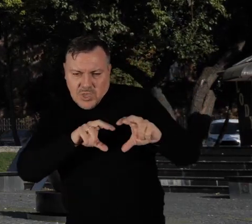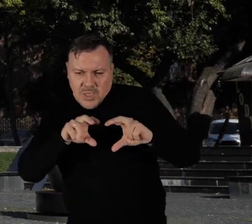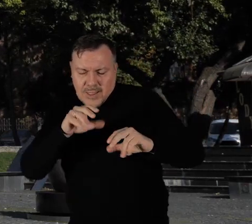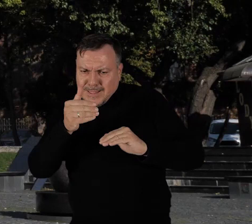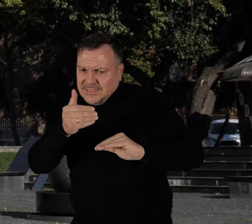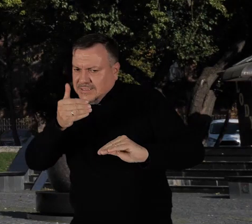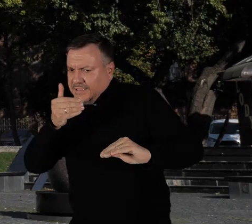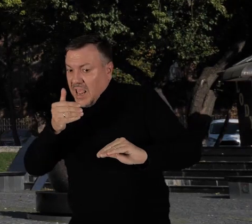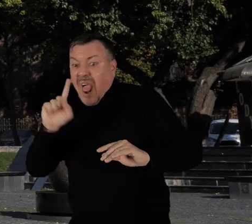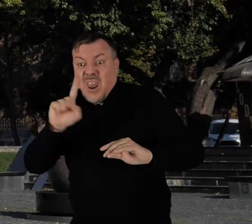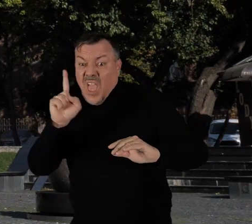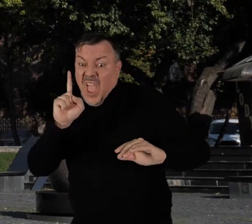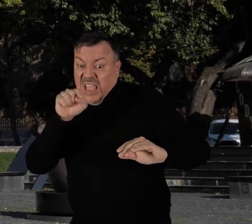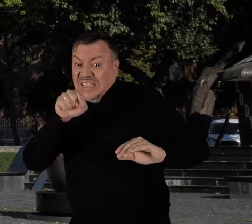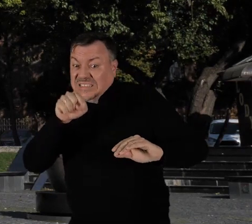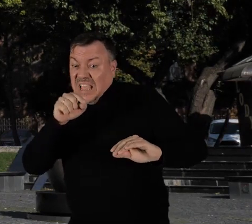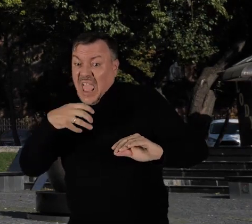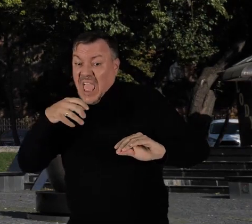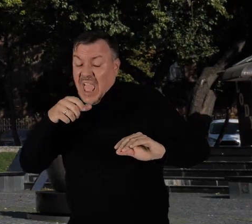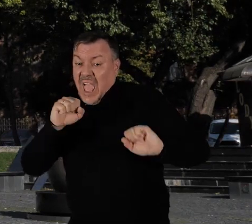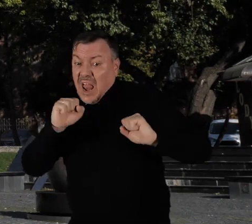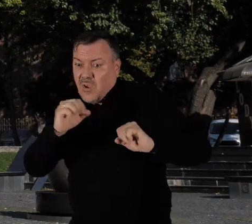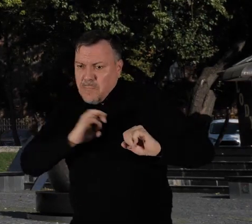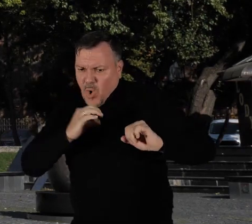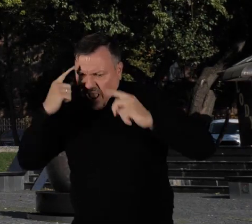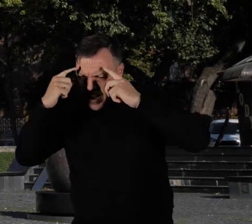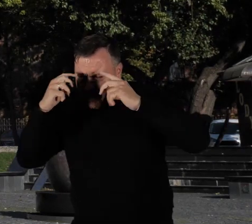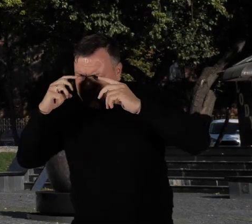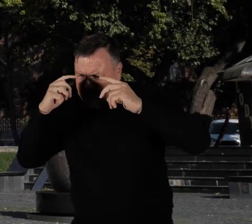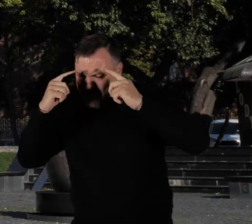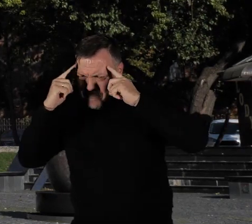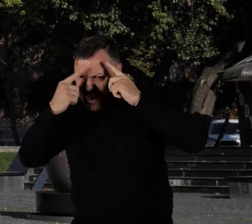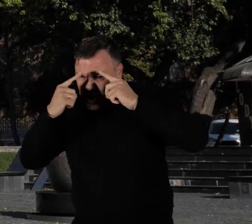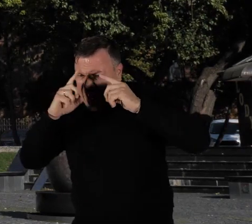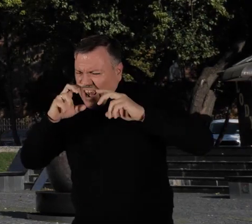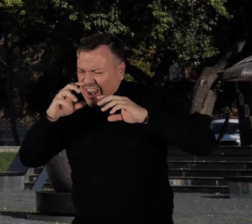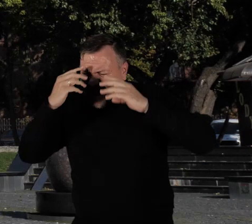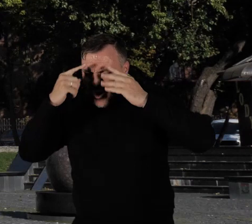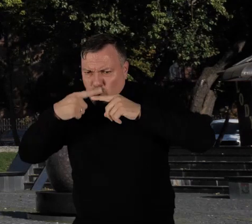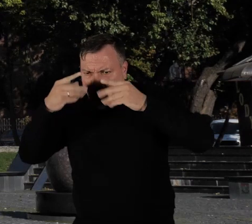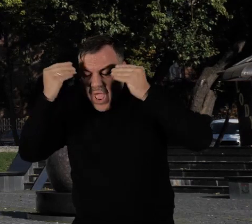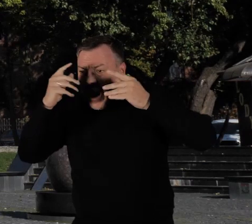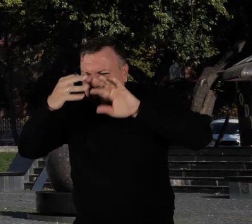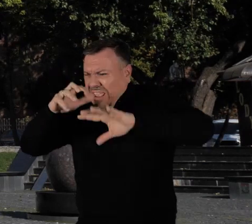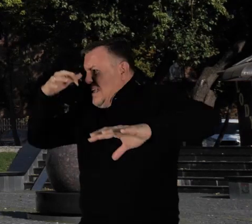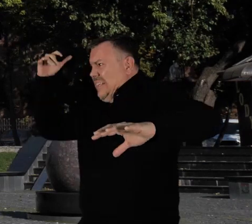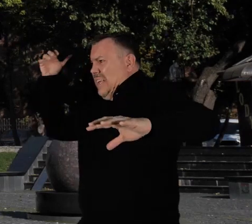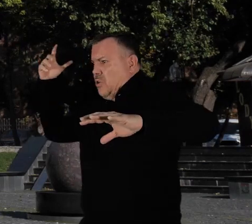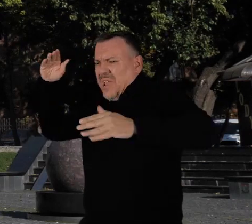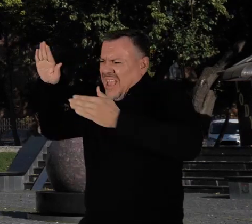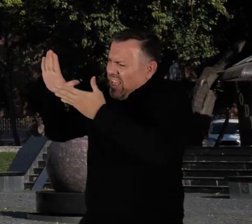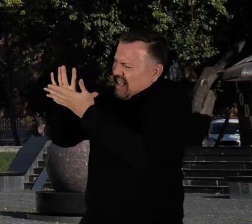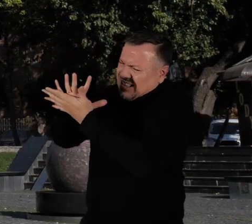przyjrzeć mu się niejako z oddali, bez angażowania analitycznej myśli, ale nie z aż tak wielkiej oddali, by